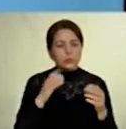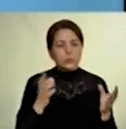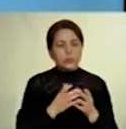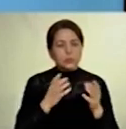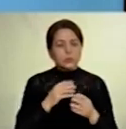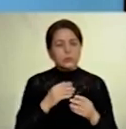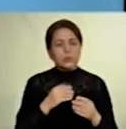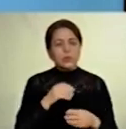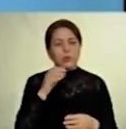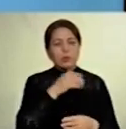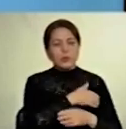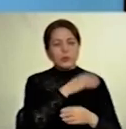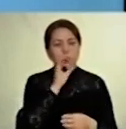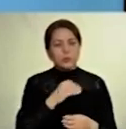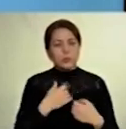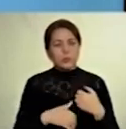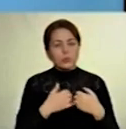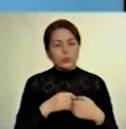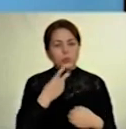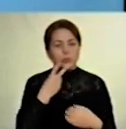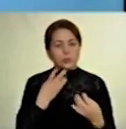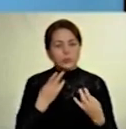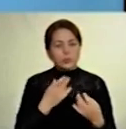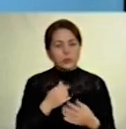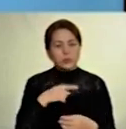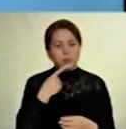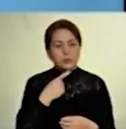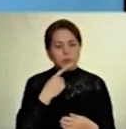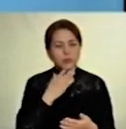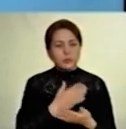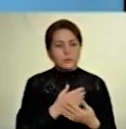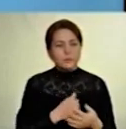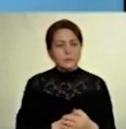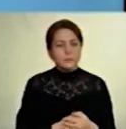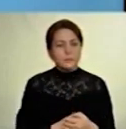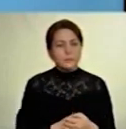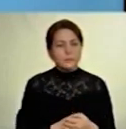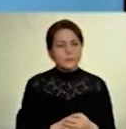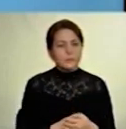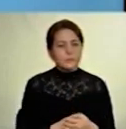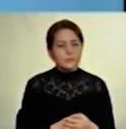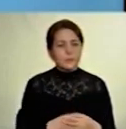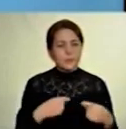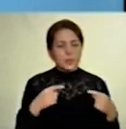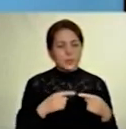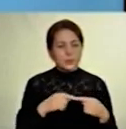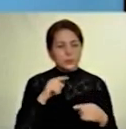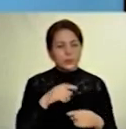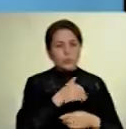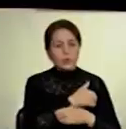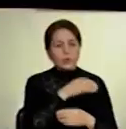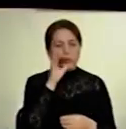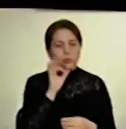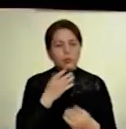saqlash haroratining oralig'ini ko'rsating deb bizga masala berilmoqda. Aynan bu